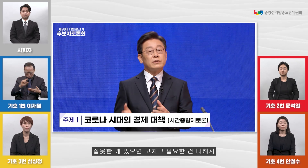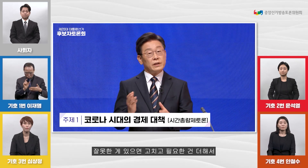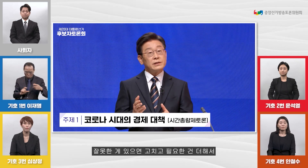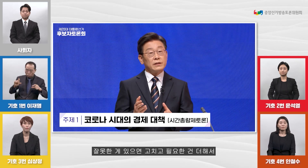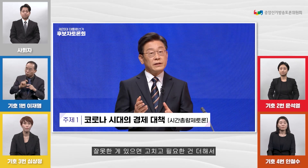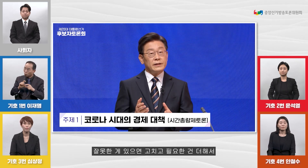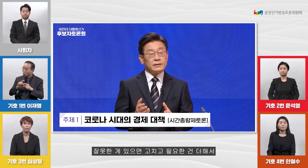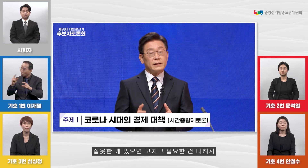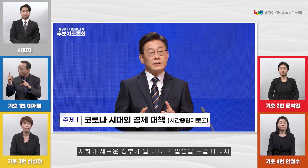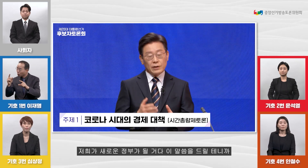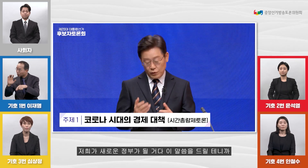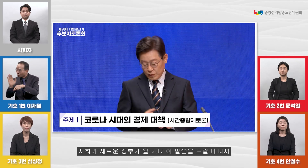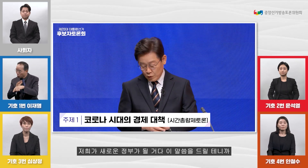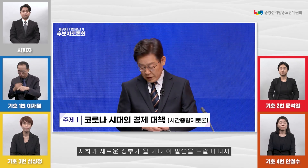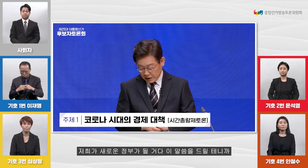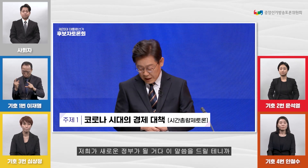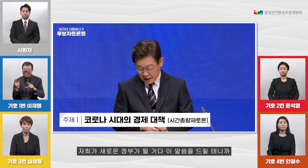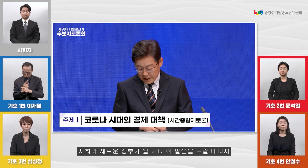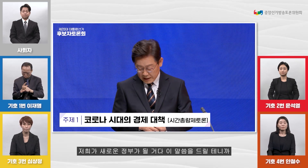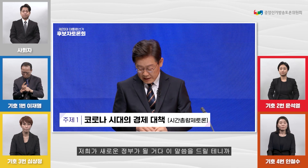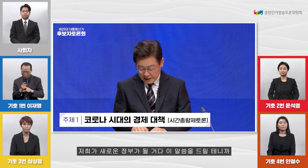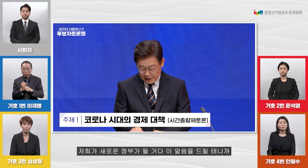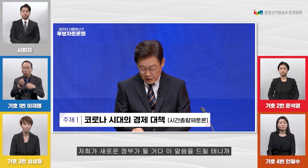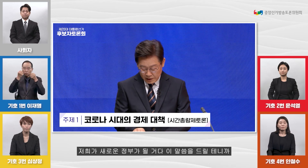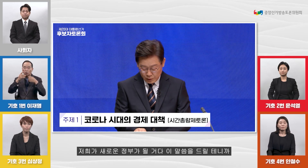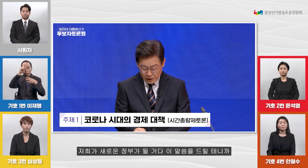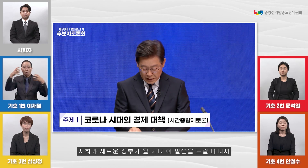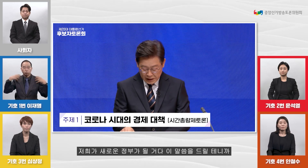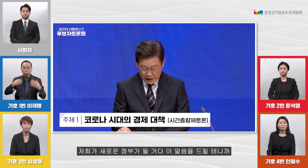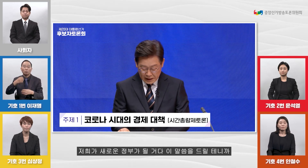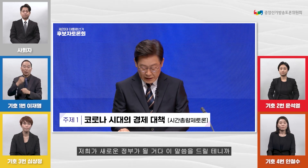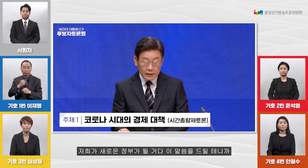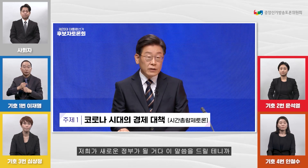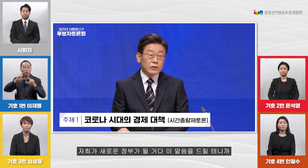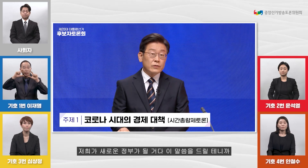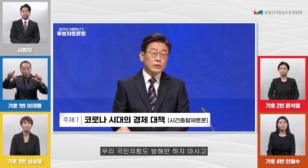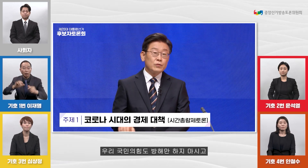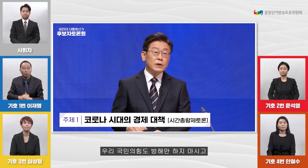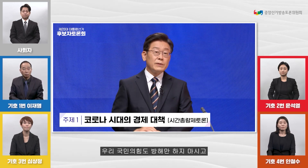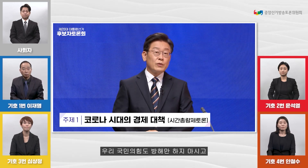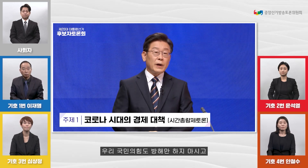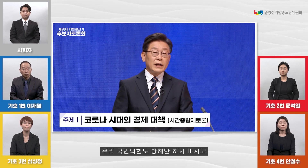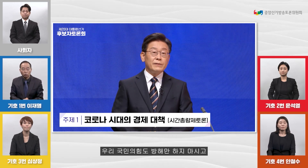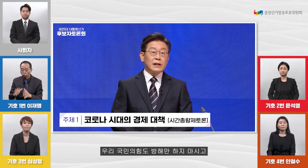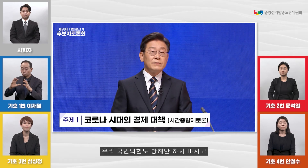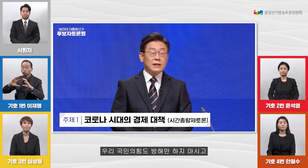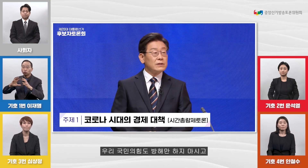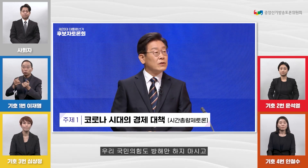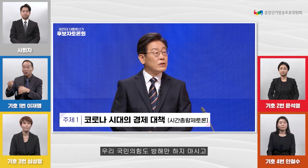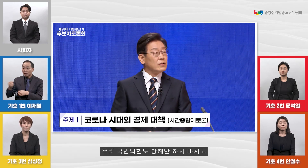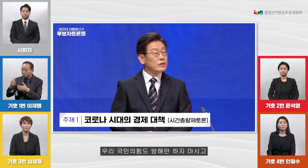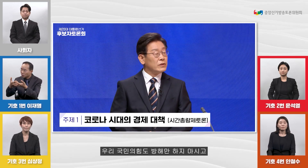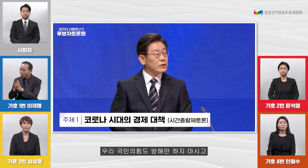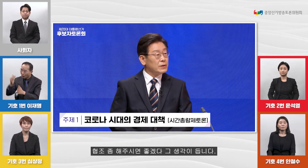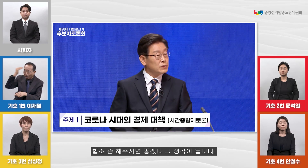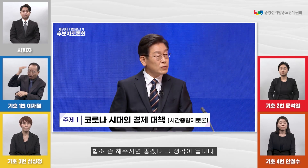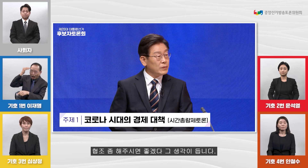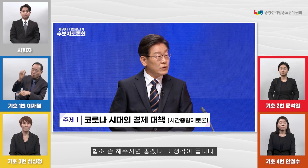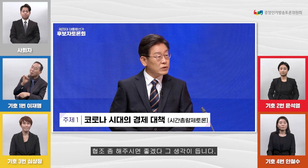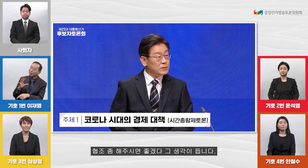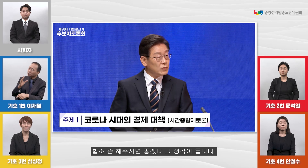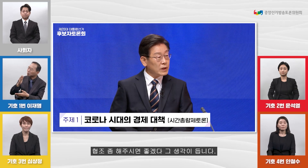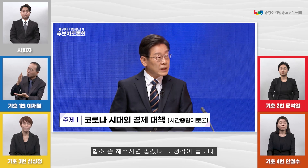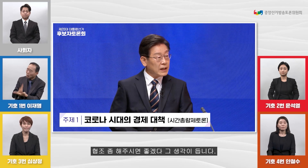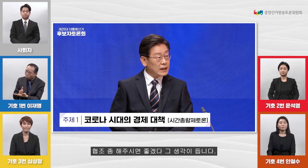필요한 건 더해서 저희가 새로운 정부가 될 거다, 이 말씀을 드릴 테니까 우리 국민의힘도 방해만 하지 마시고 협조